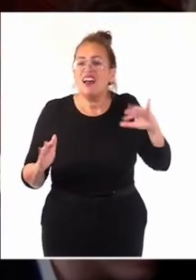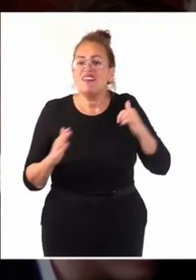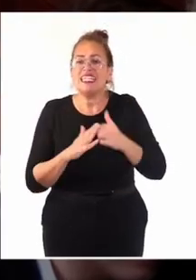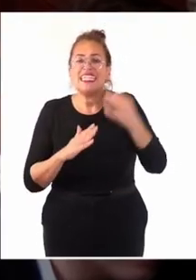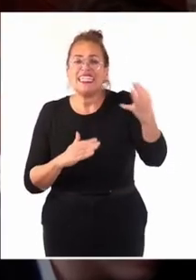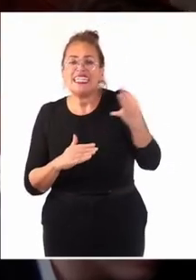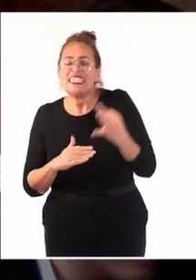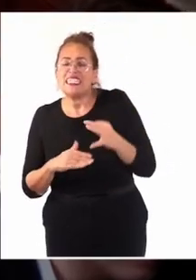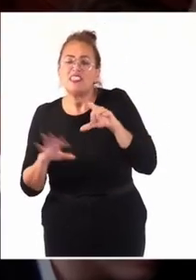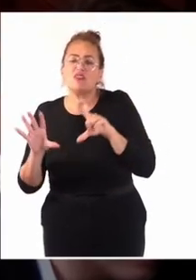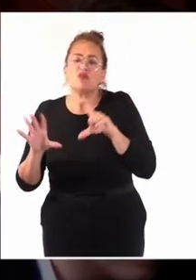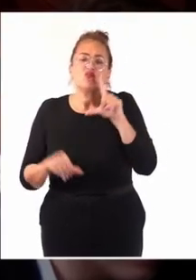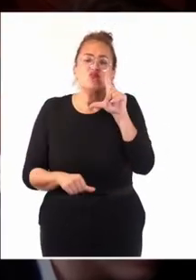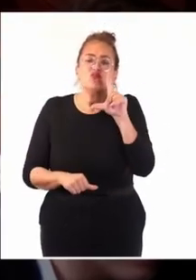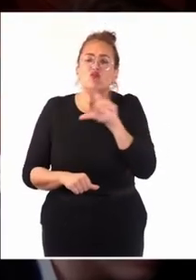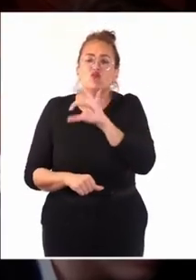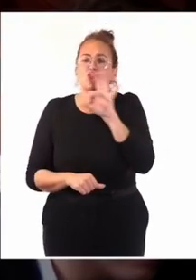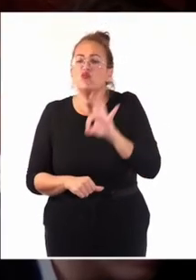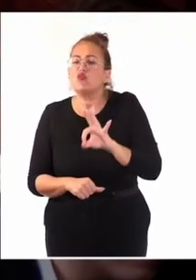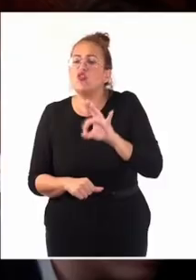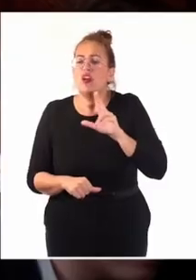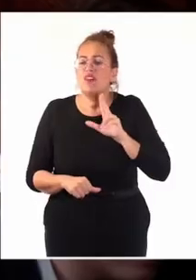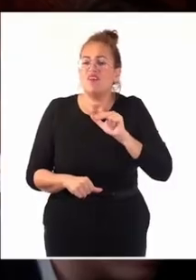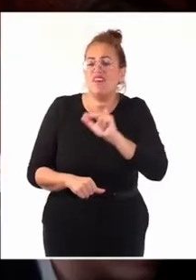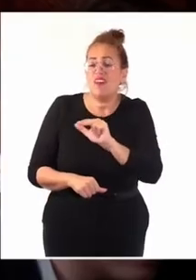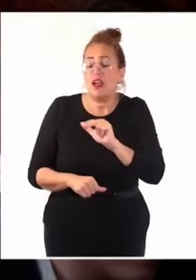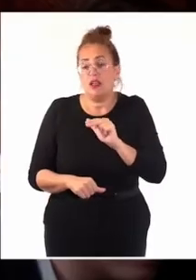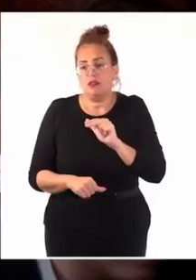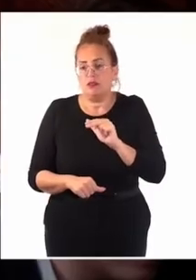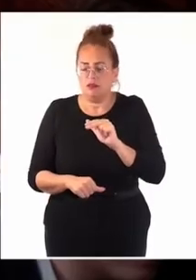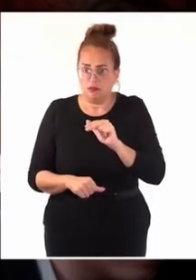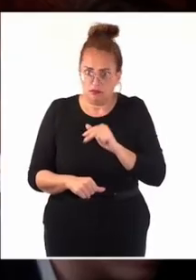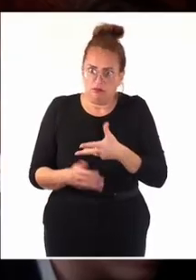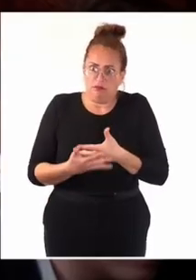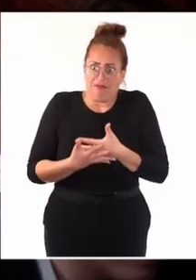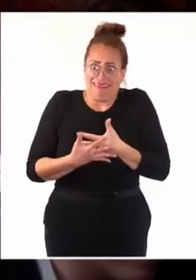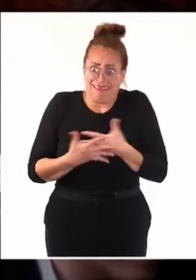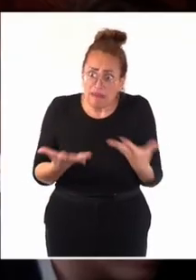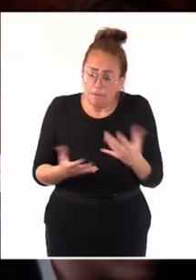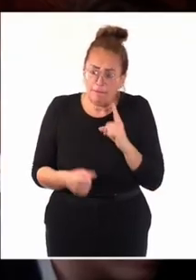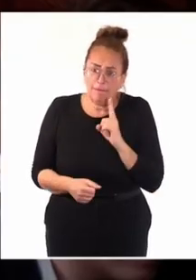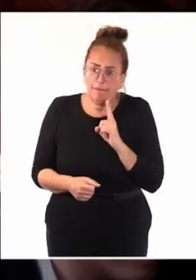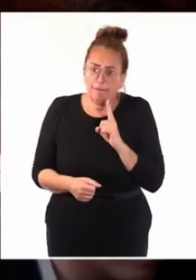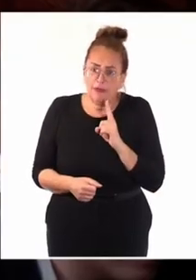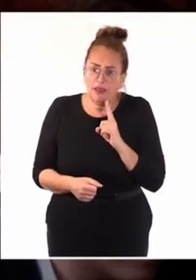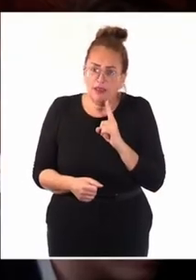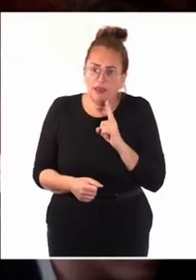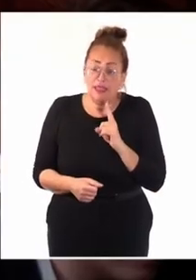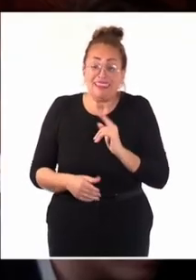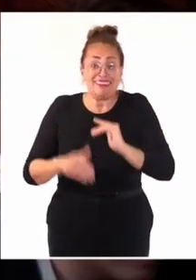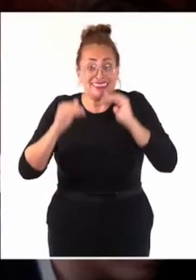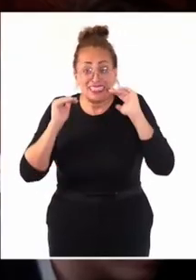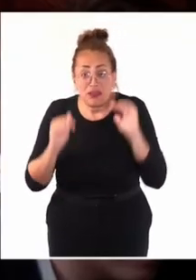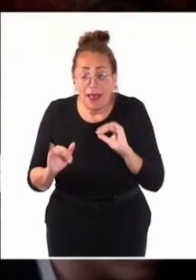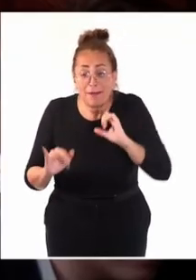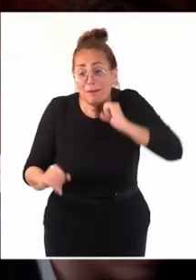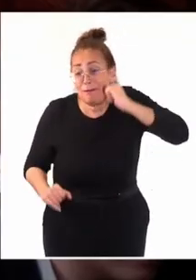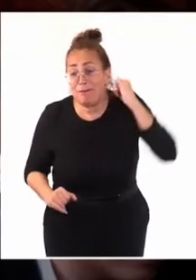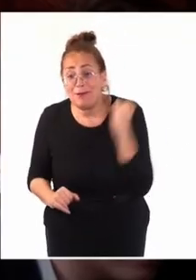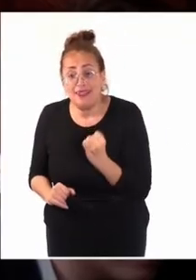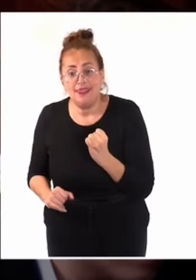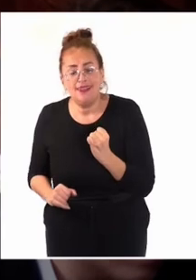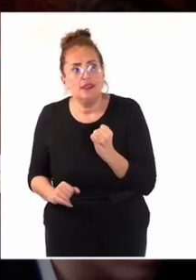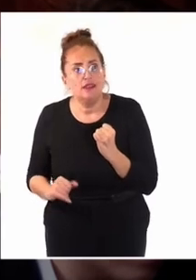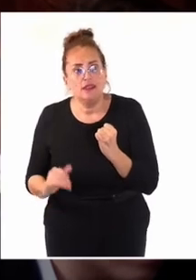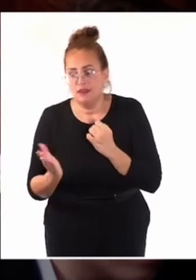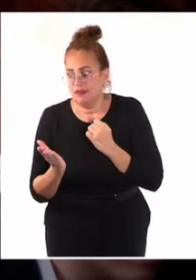de 72%, ce qui était déjà énorme. Eh bien, aujourd'hui, on découvre avec stupeur que c'est encore